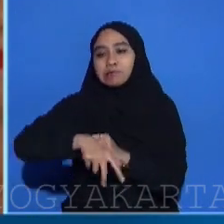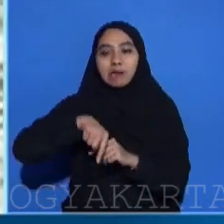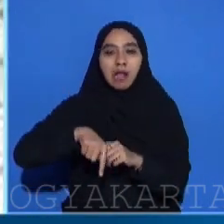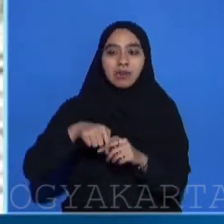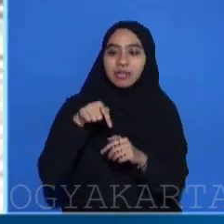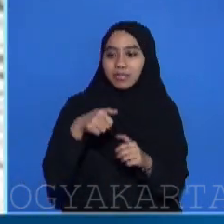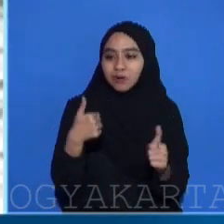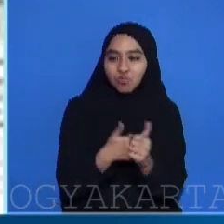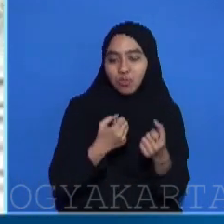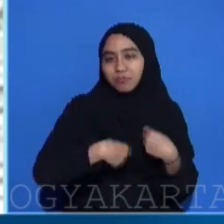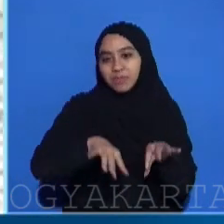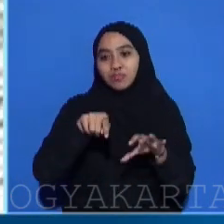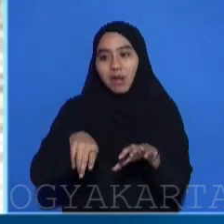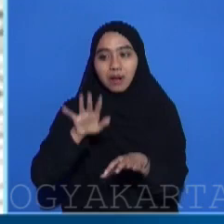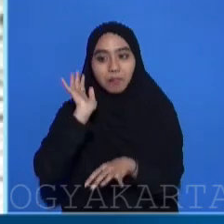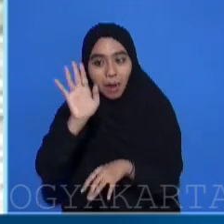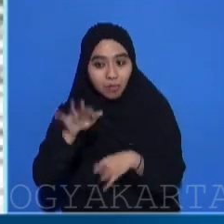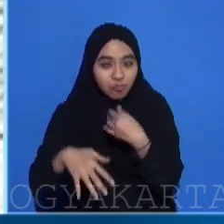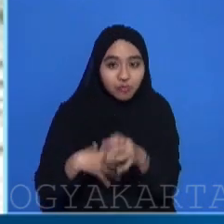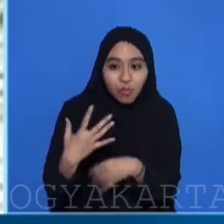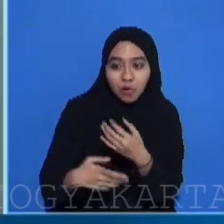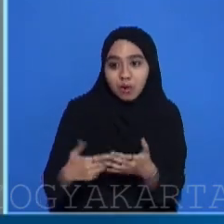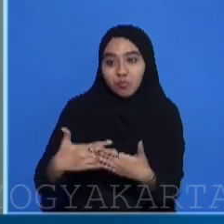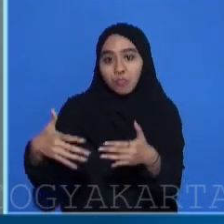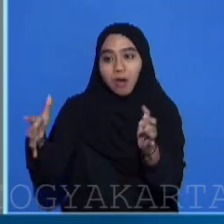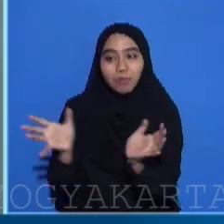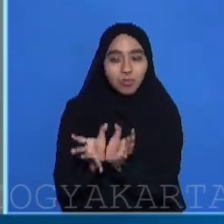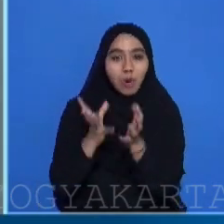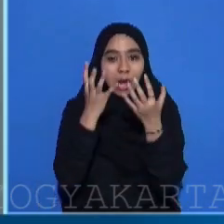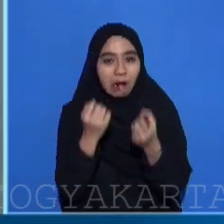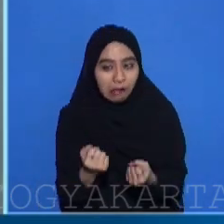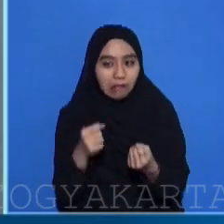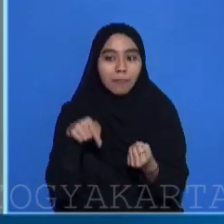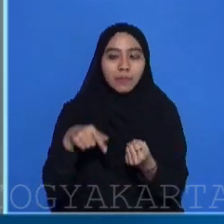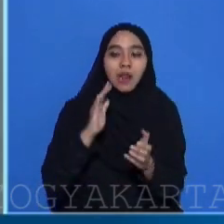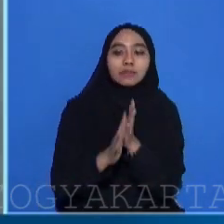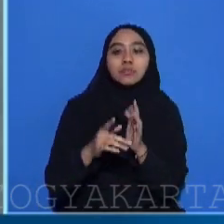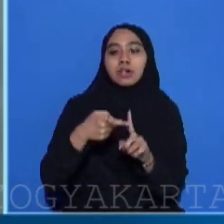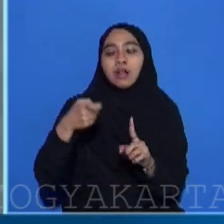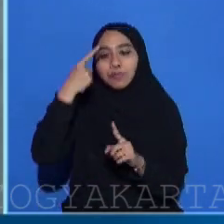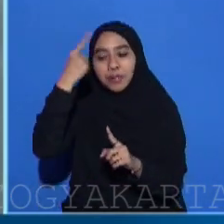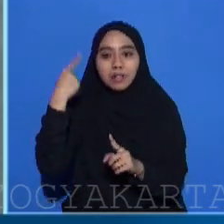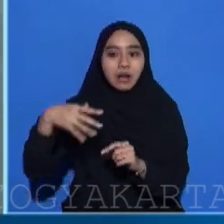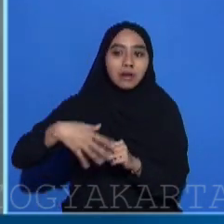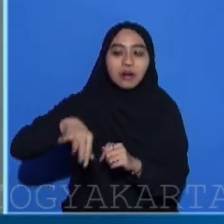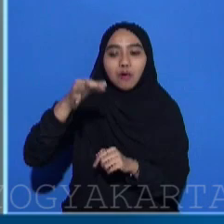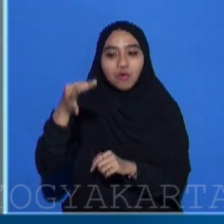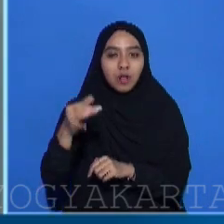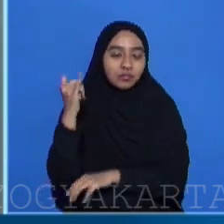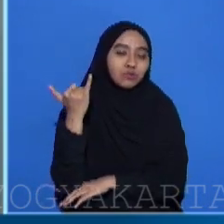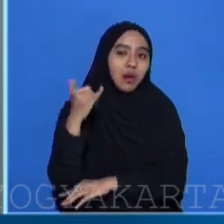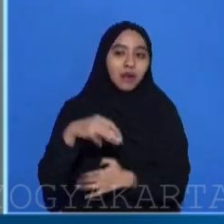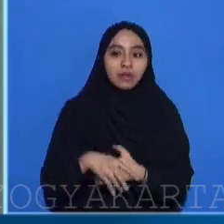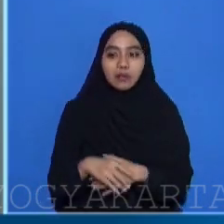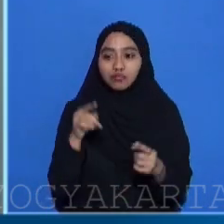berjualan ke depannya pengelolaan Embung langsari diharapkan diturunkan dari Pemda DIY ke pemerintah kota Yogyakarta sehingga